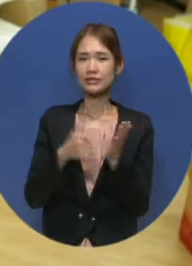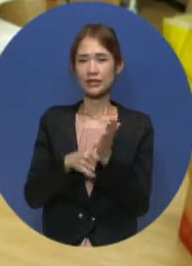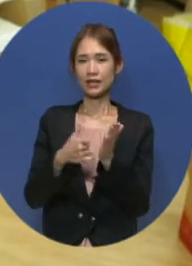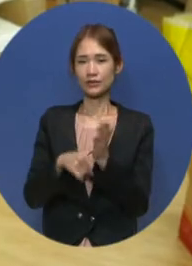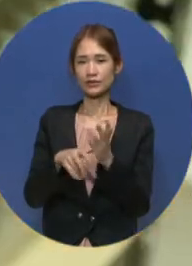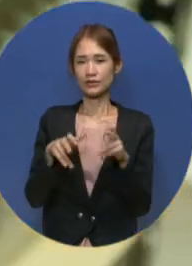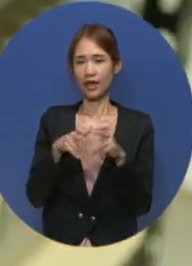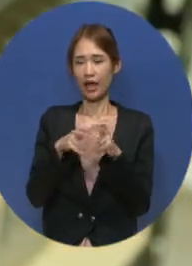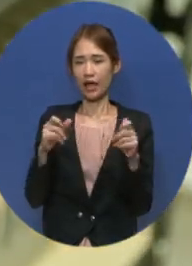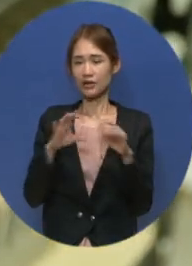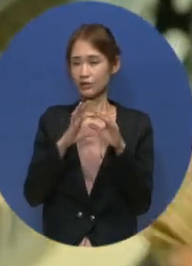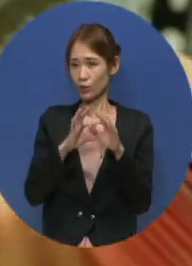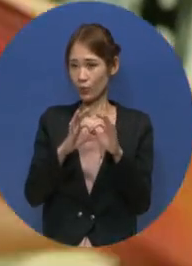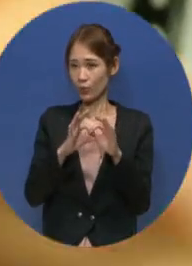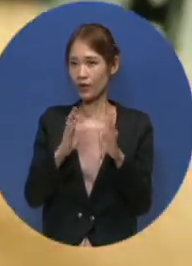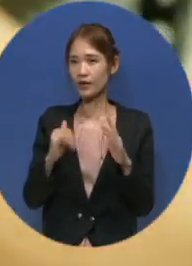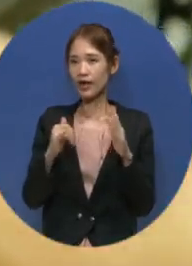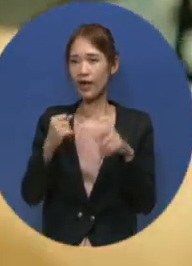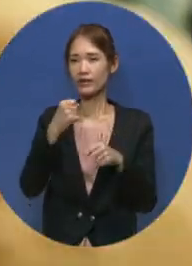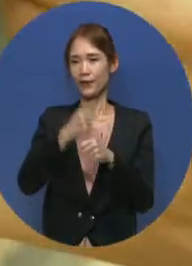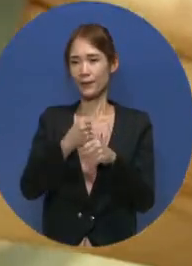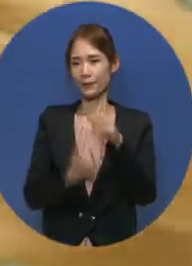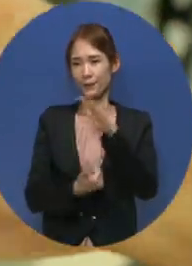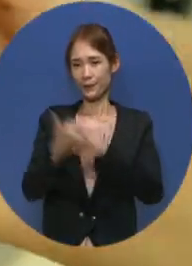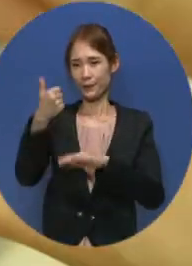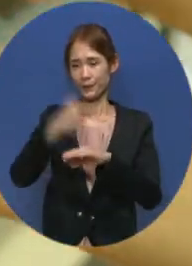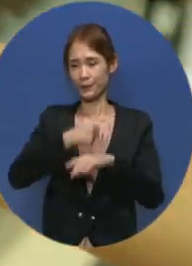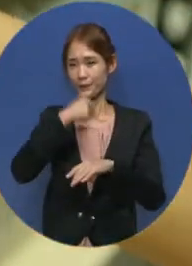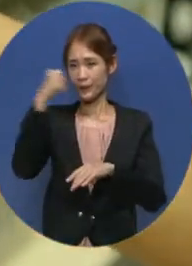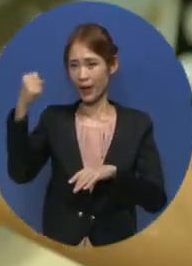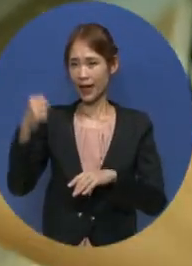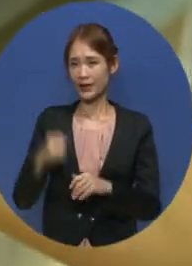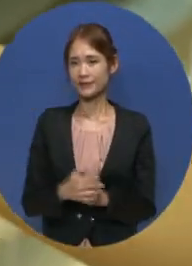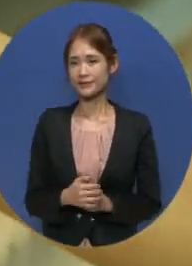제품이 장애인들의 손끝에서 탄생하고 있었는데요.